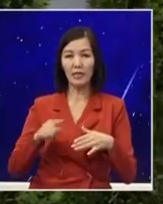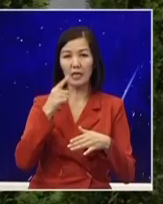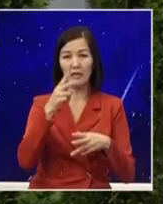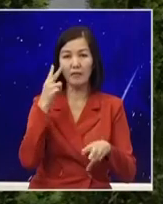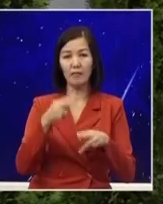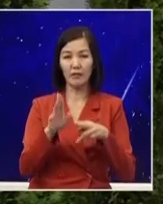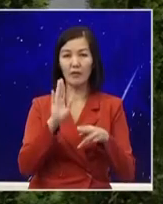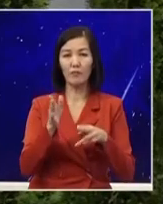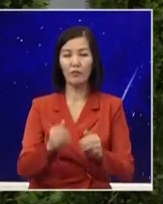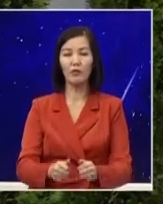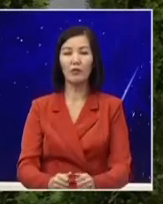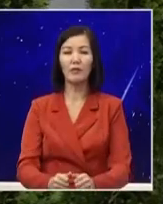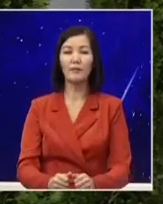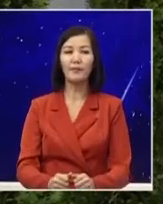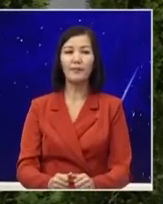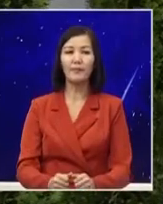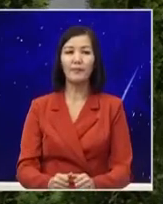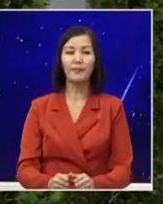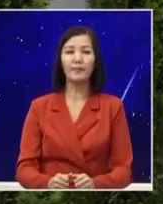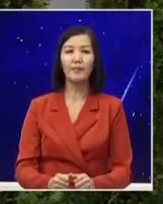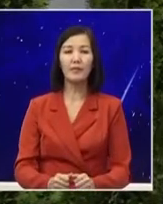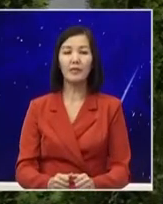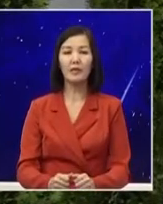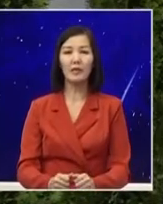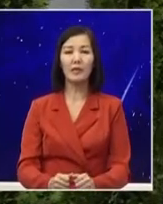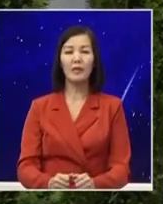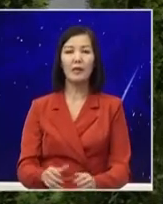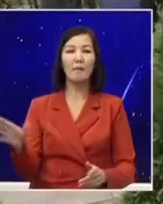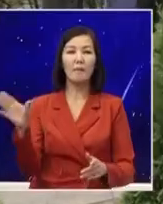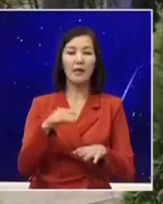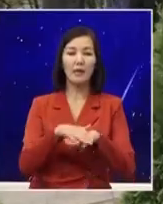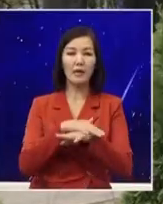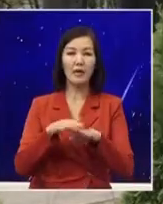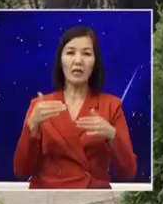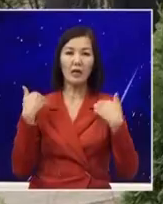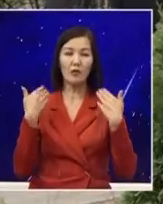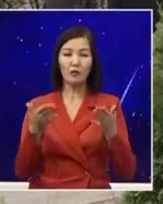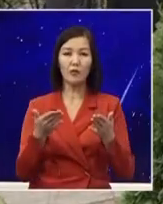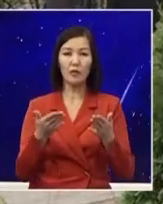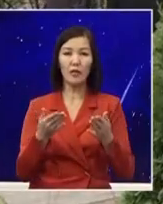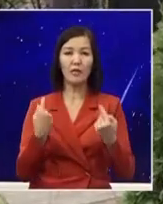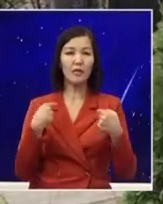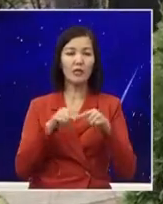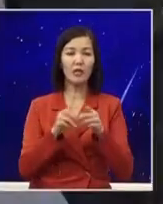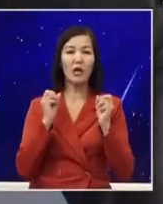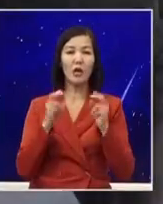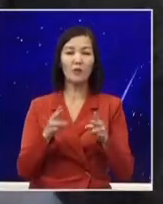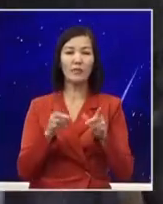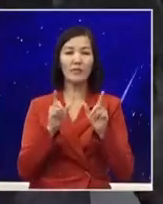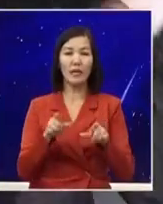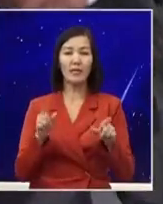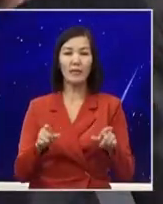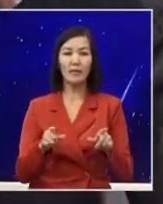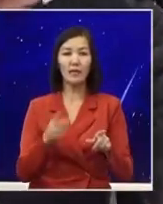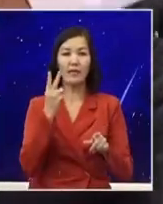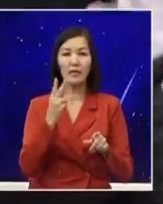деп. Енді оның бәрі халық үшін. Инженерлік құрылым қауіпсіз. Жүргіншілер жолының қос